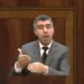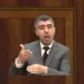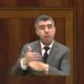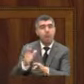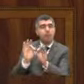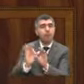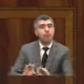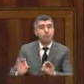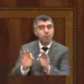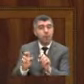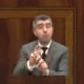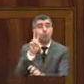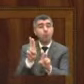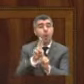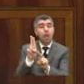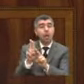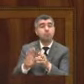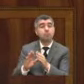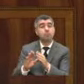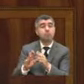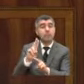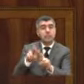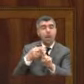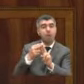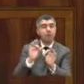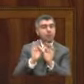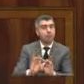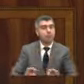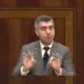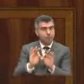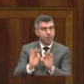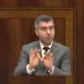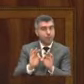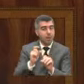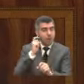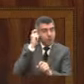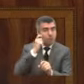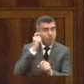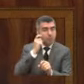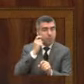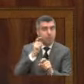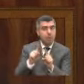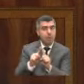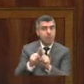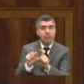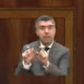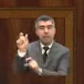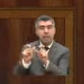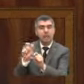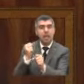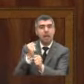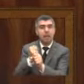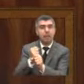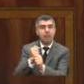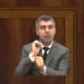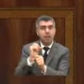محط أسئلة طرحناها عليكم بدون جواب، وهذا إشكال آخر. والتفكير بخصوص في العمال غير المسجلين في الضمان الاجتماعي دون